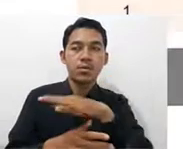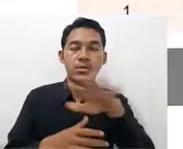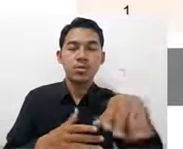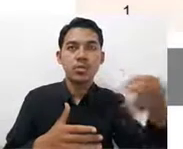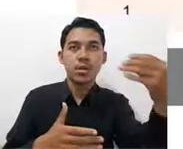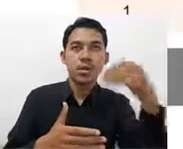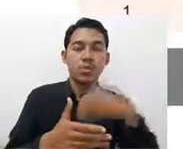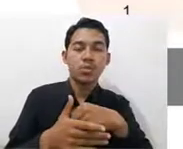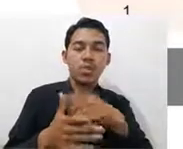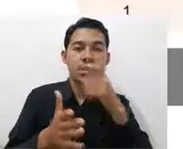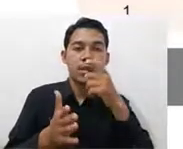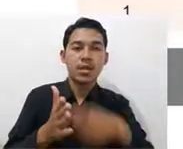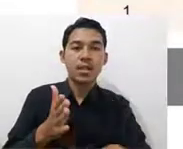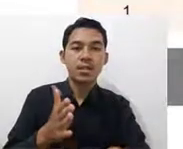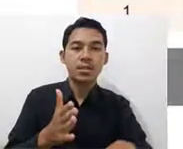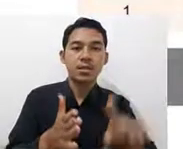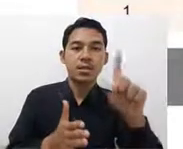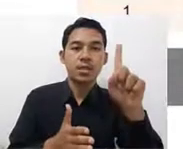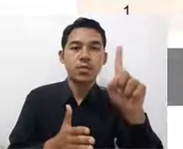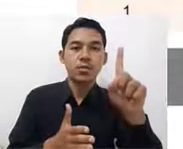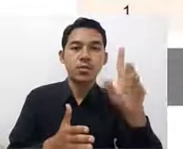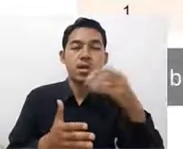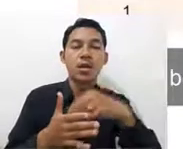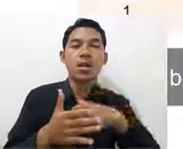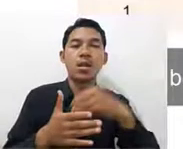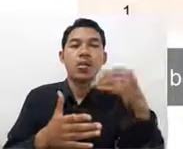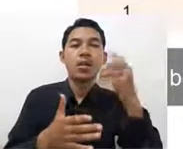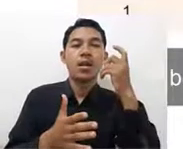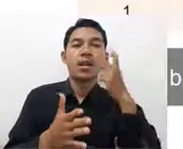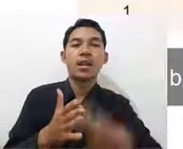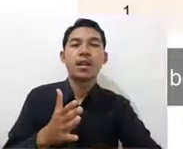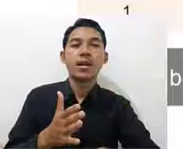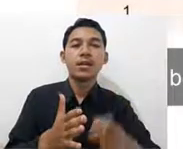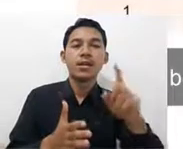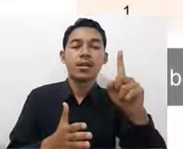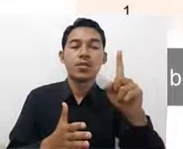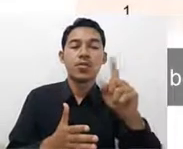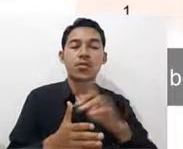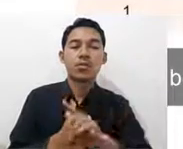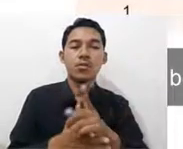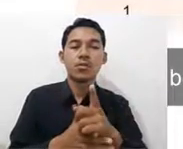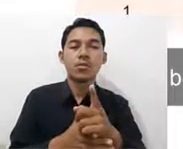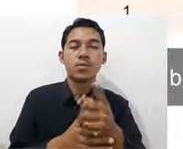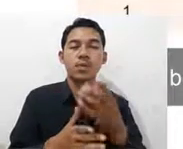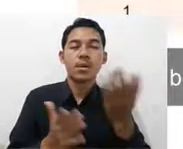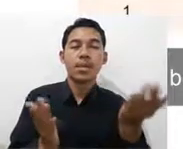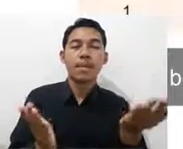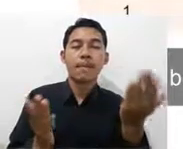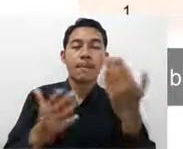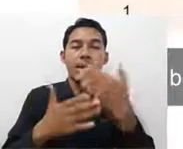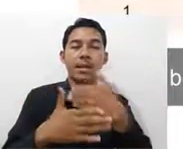semua inputnya bernilai 1, nanti outputnya bernilai 1. Nah, ini kebalikan dengan